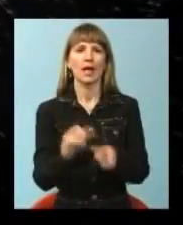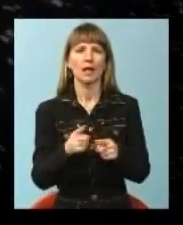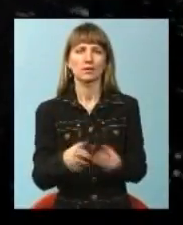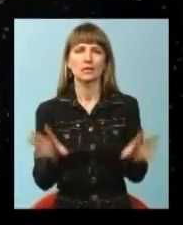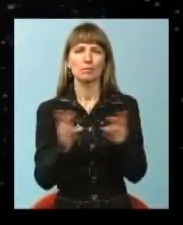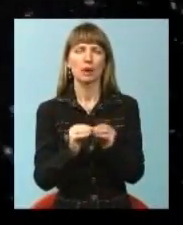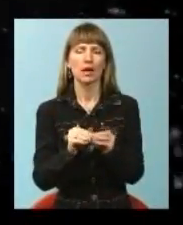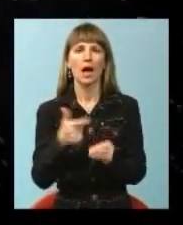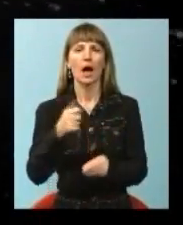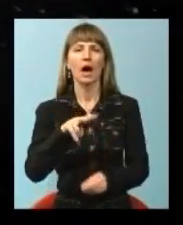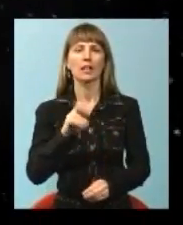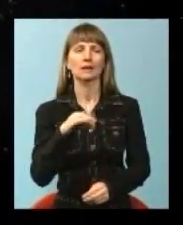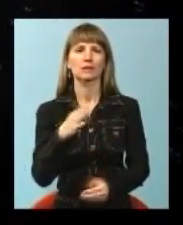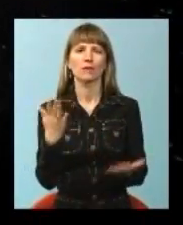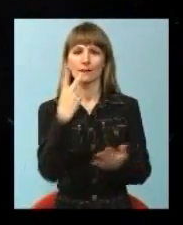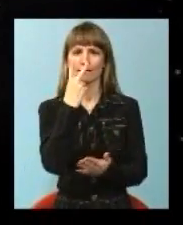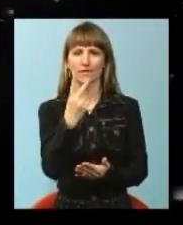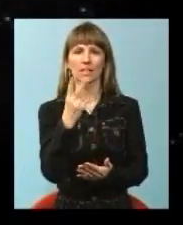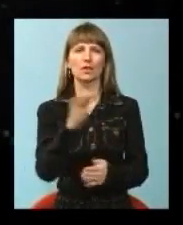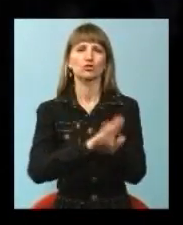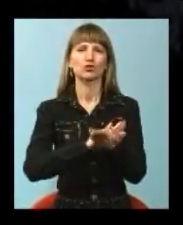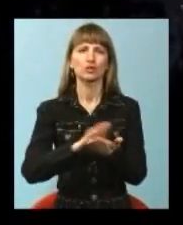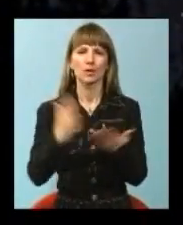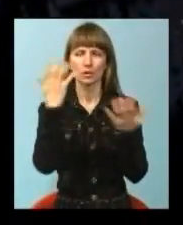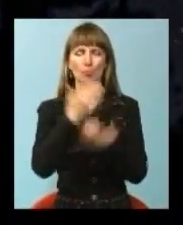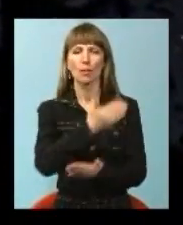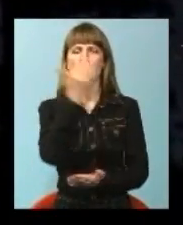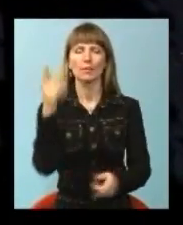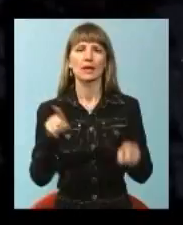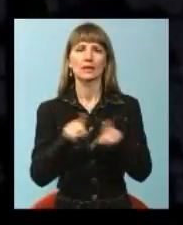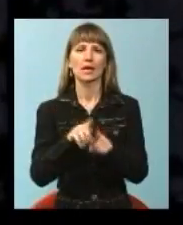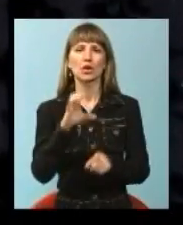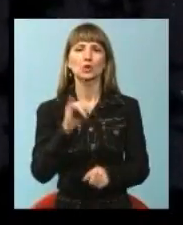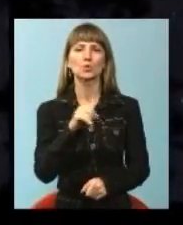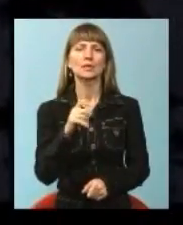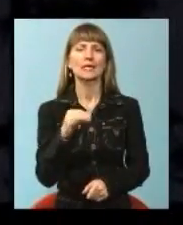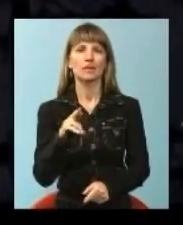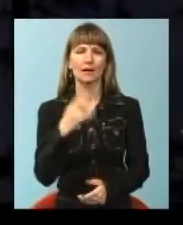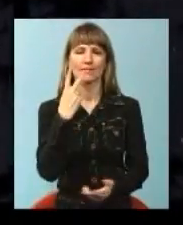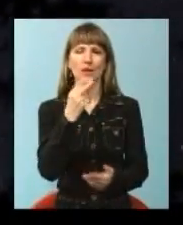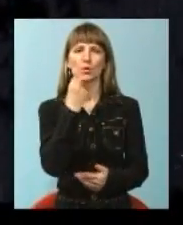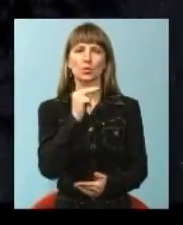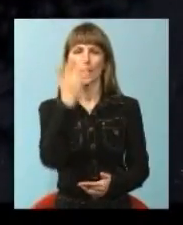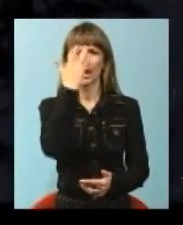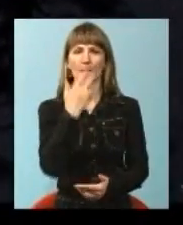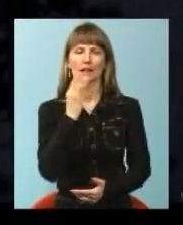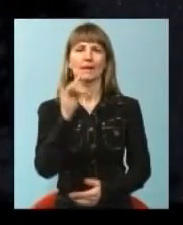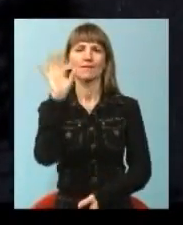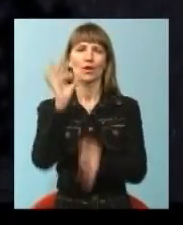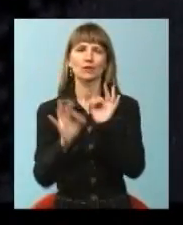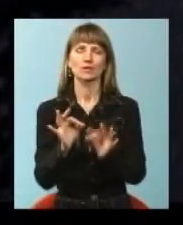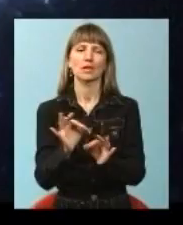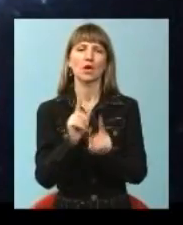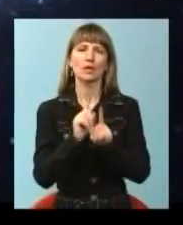яку помітно навіть неозброєним оком на чистому нічному небі. Таке сузір'я найкраще видно влітку та восени, особливо в